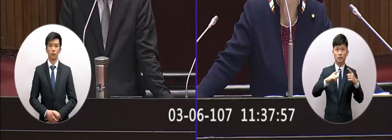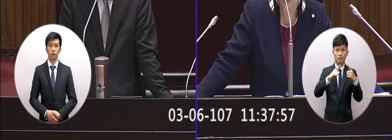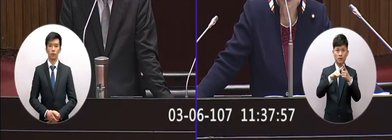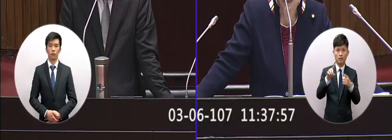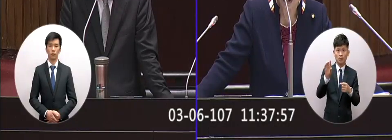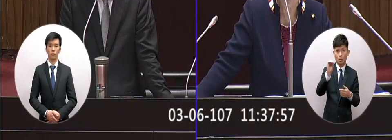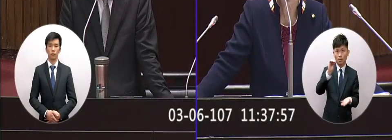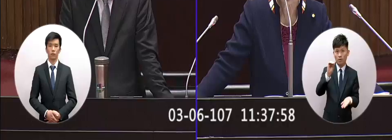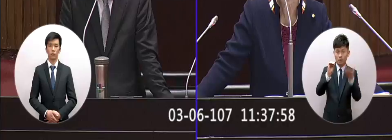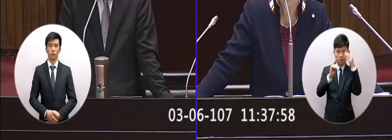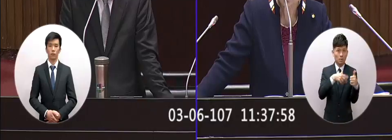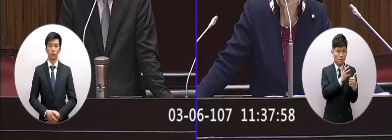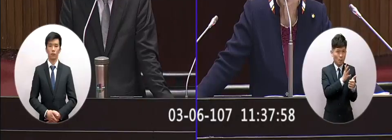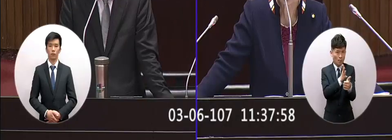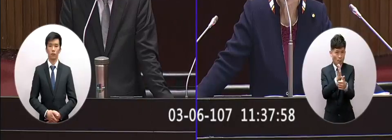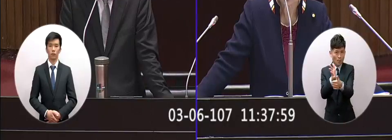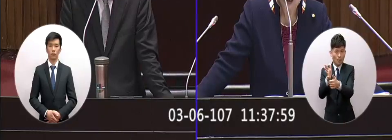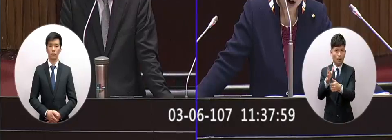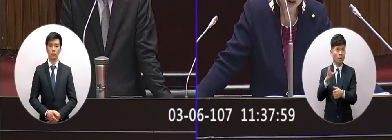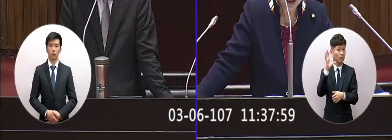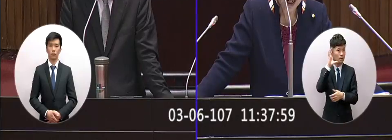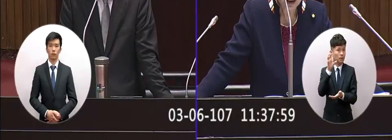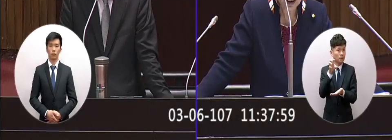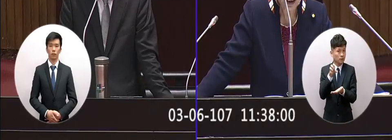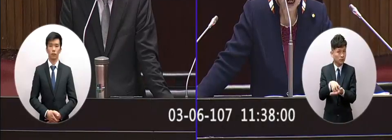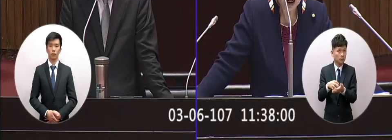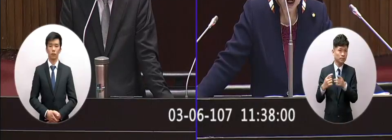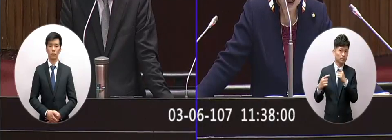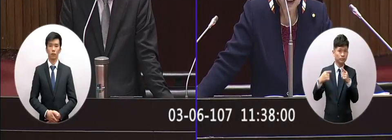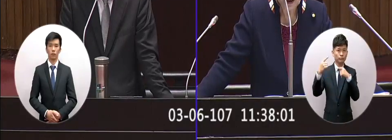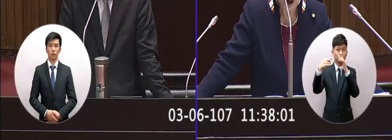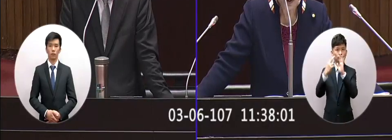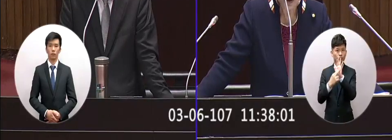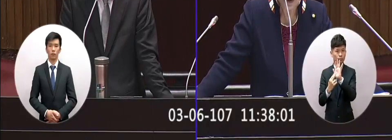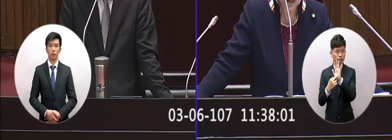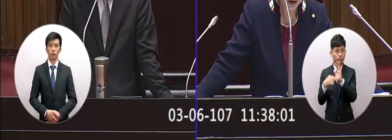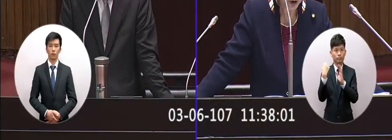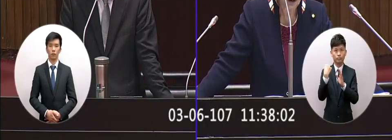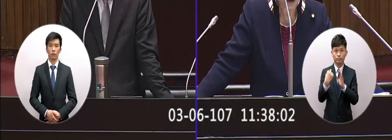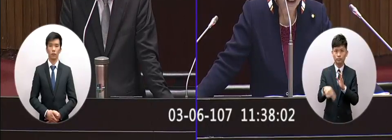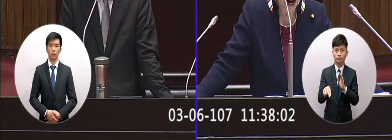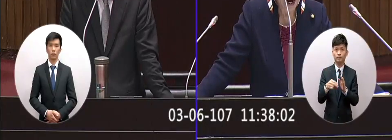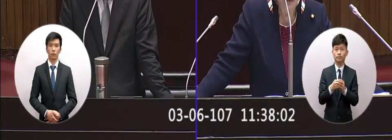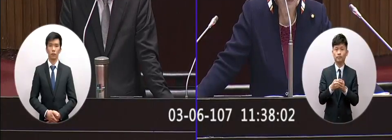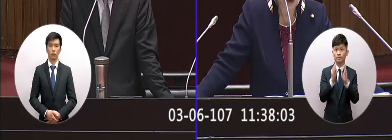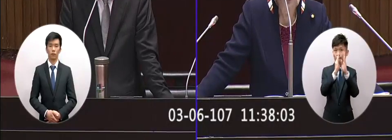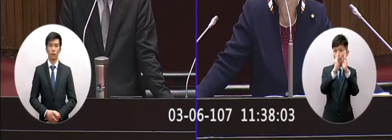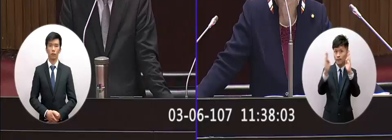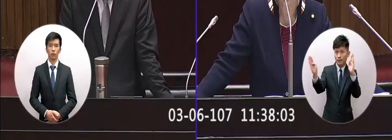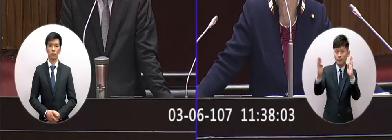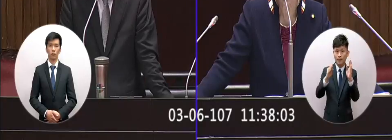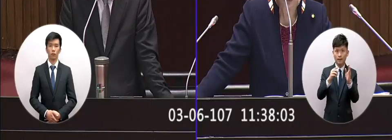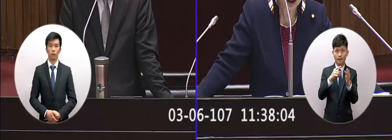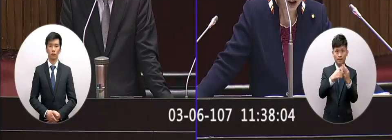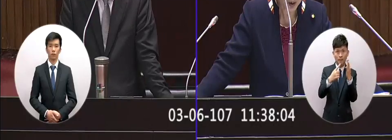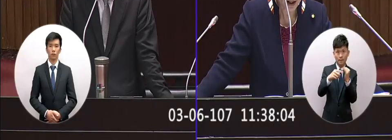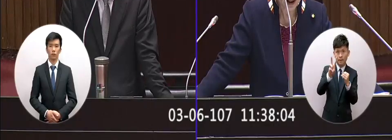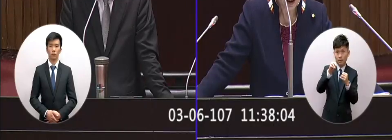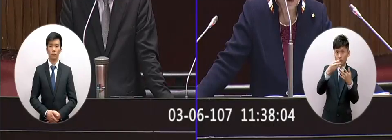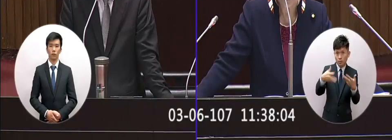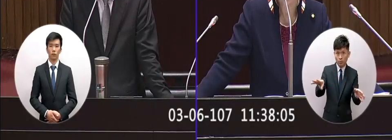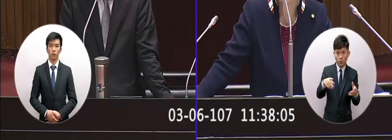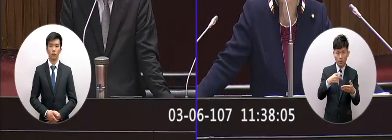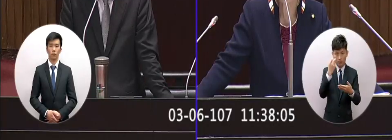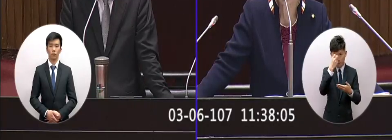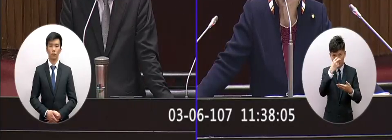这上万人的这个访查听证，然后呢让这些的也调阅了3万多份的档案，那举办了各种的听证